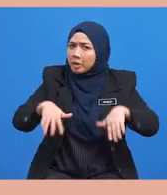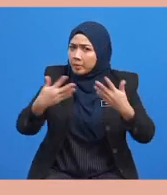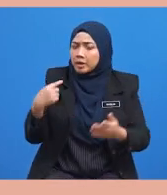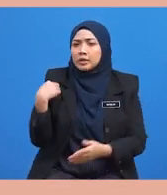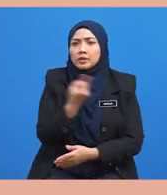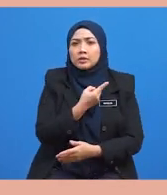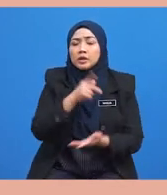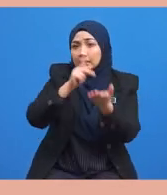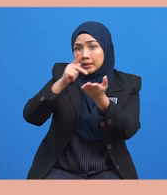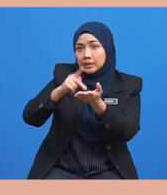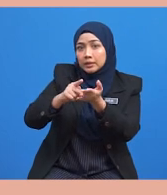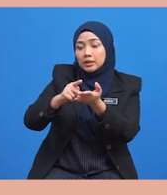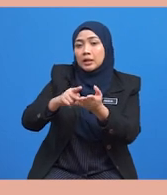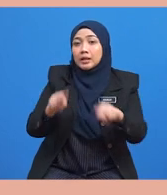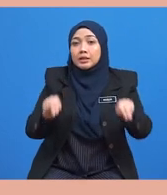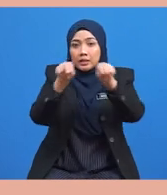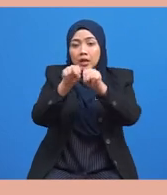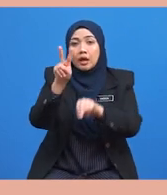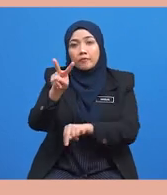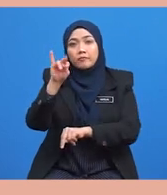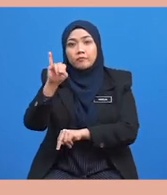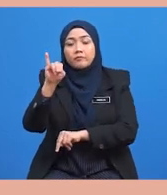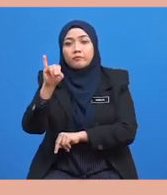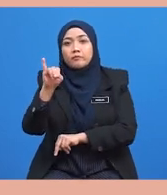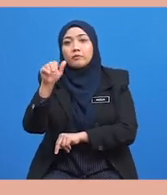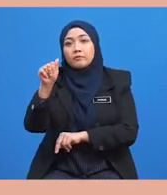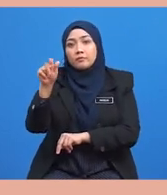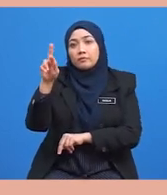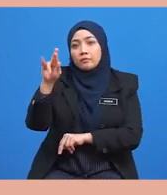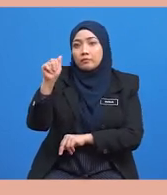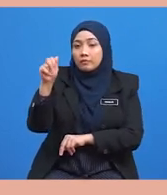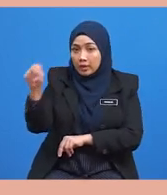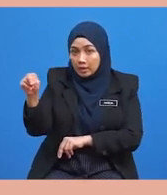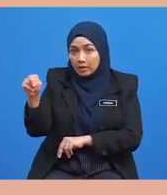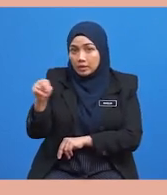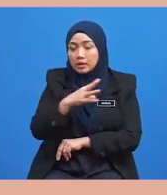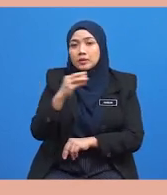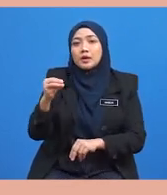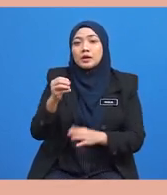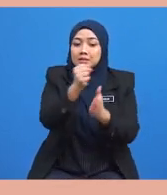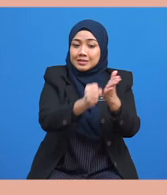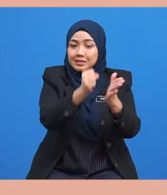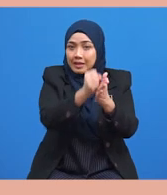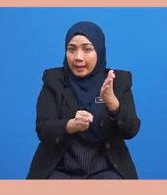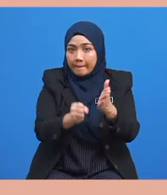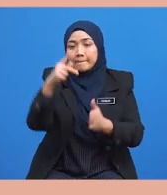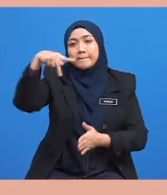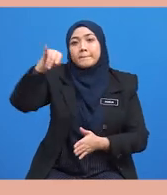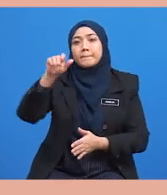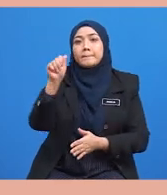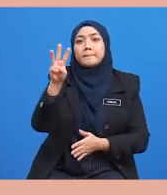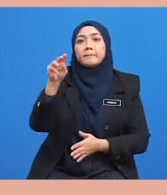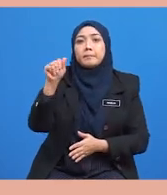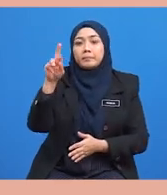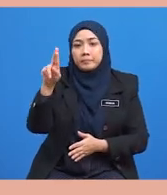Bagaimanakah kita menghitung nilai variance dan sisihan piawai bagi data tak terkumpul? Mari kita sama-sama lihat